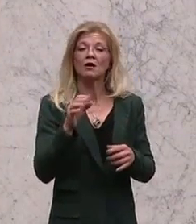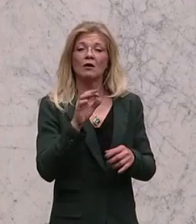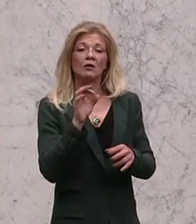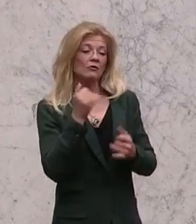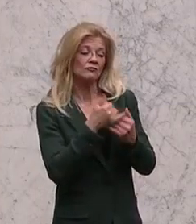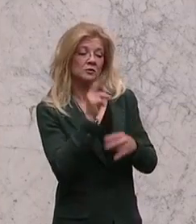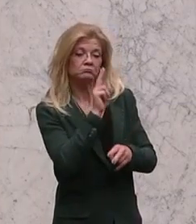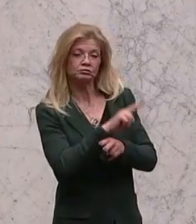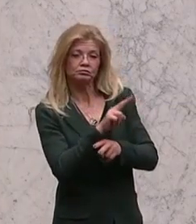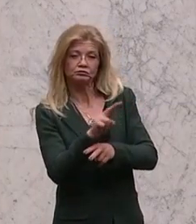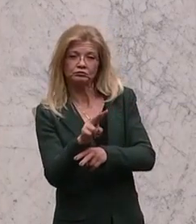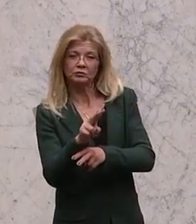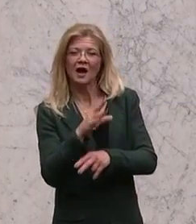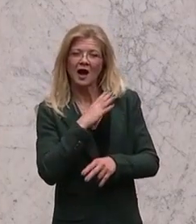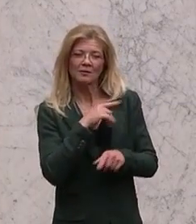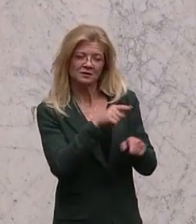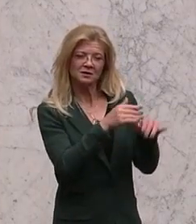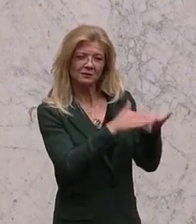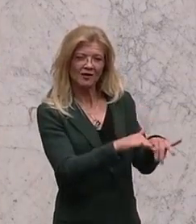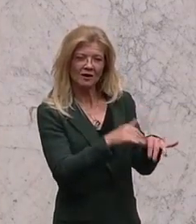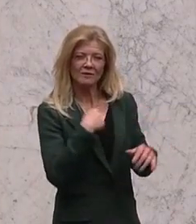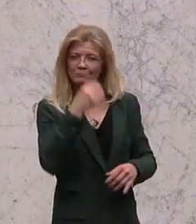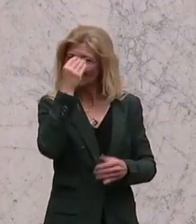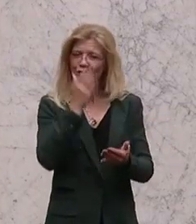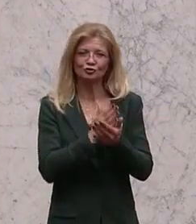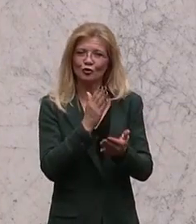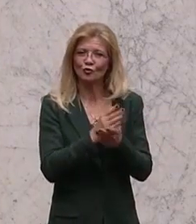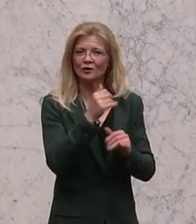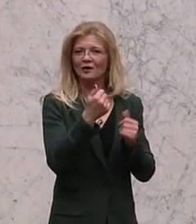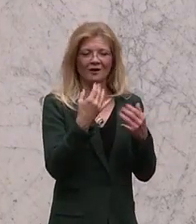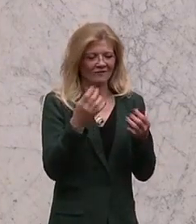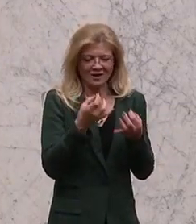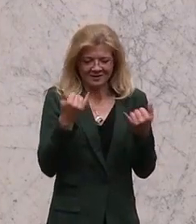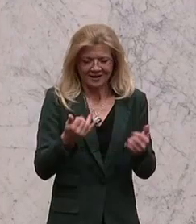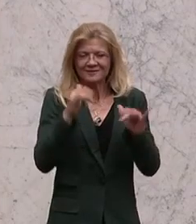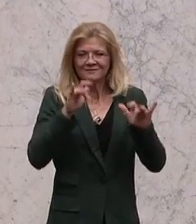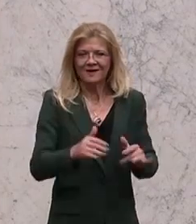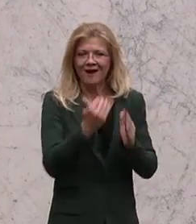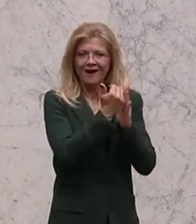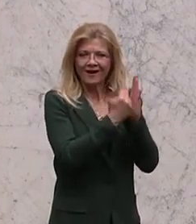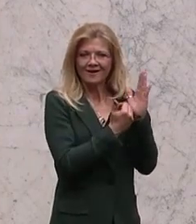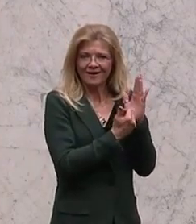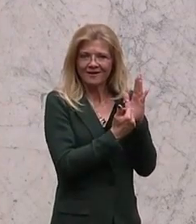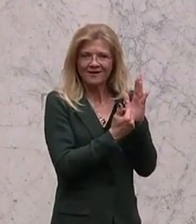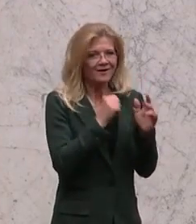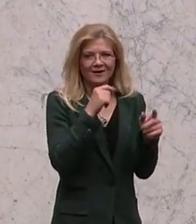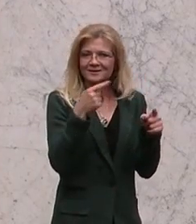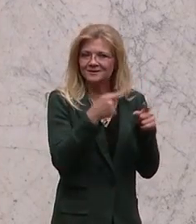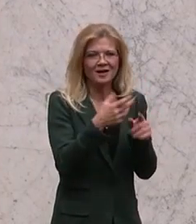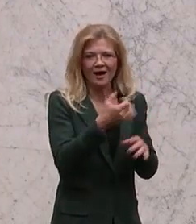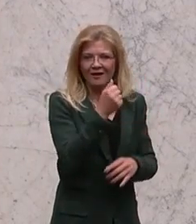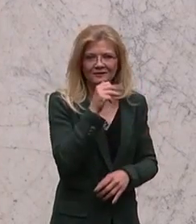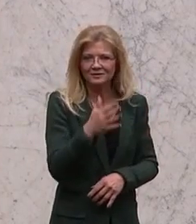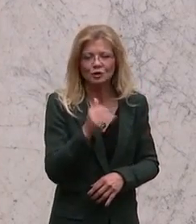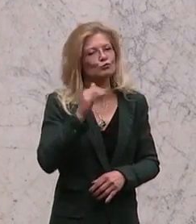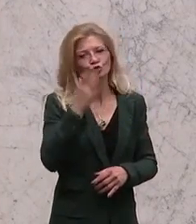dass die derzeitige Regelung nicht zum Ziel führt, dann kann es, glaube ich, nur eine Lösung geben, sie schnell zu reparieren. Und das ist genau der Punkt. Wir